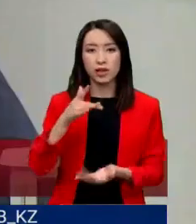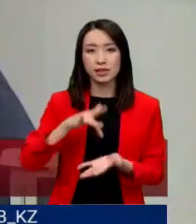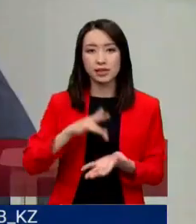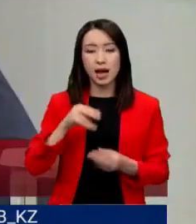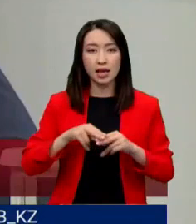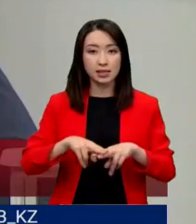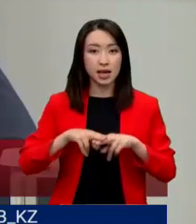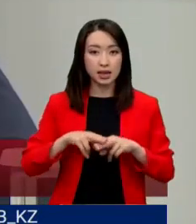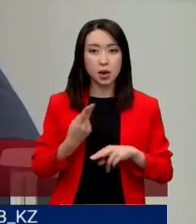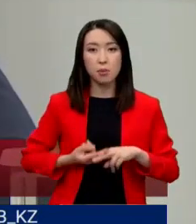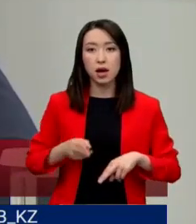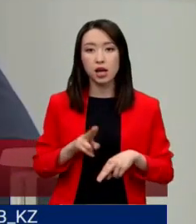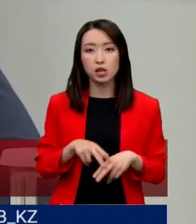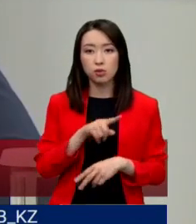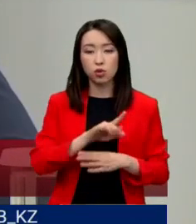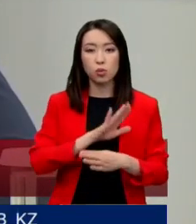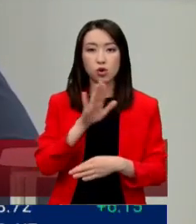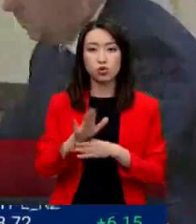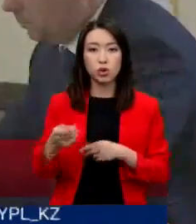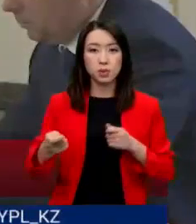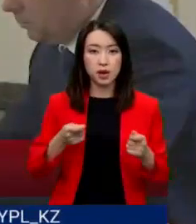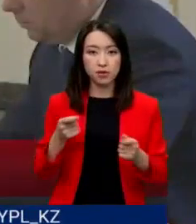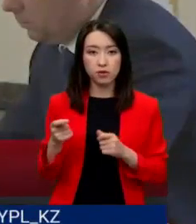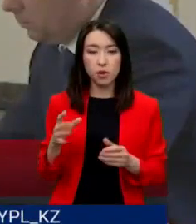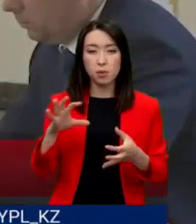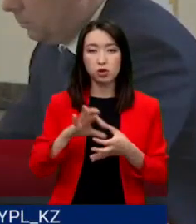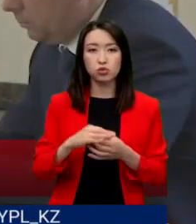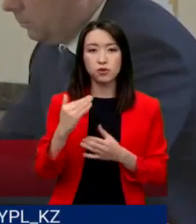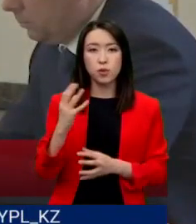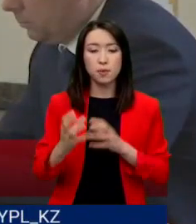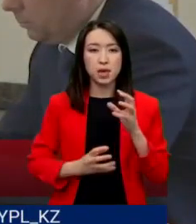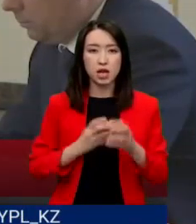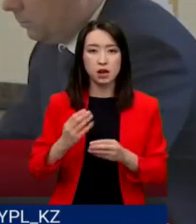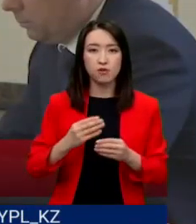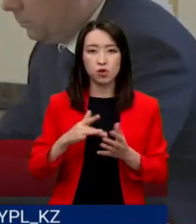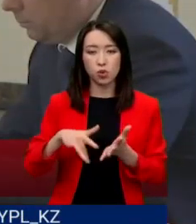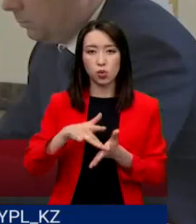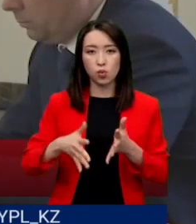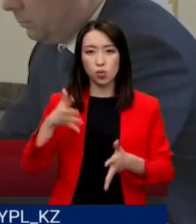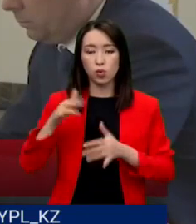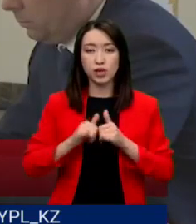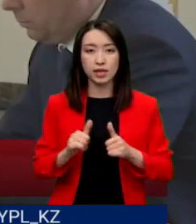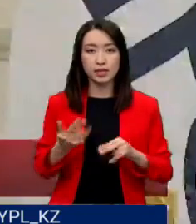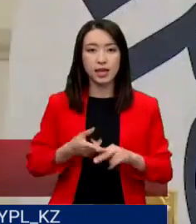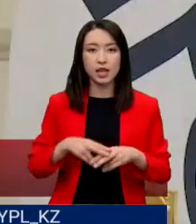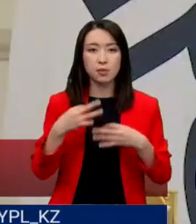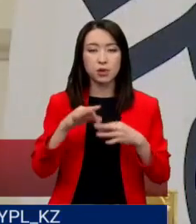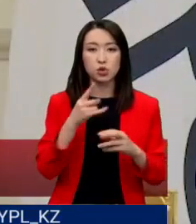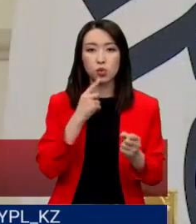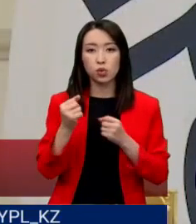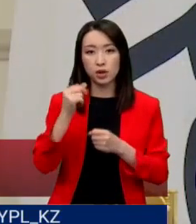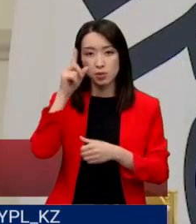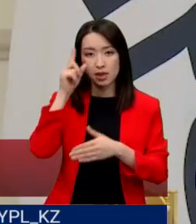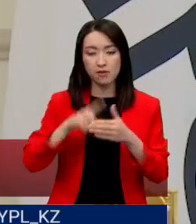«Астана», а поэтому он поручил правительству подключить его к мировой инфраструктуре. Это позволит укрепить доверие